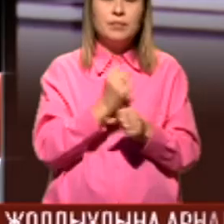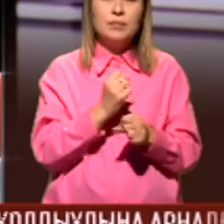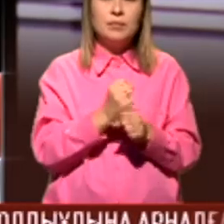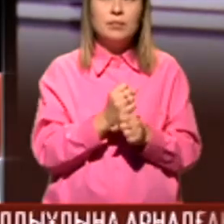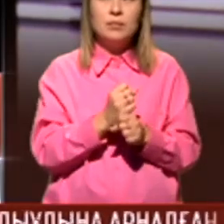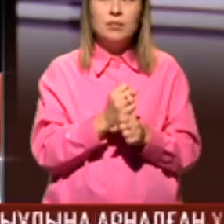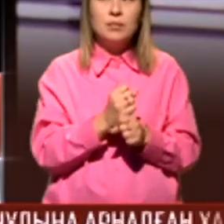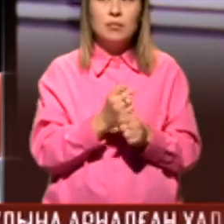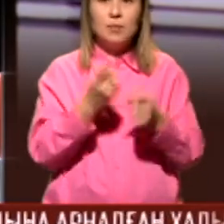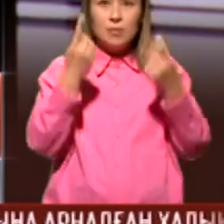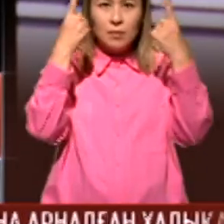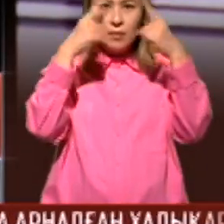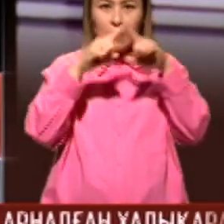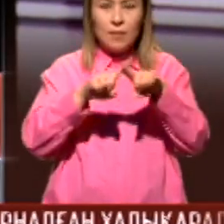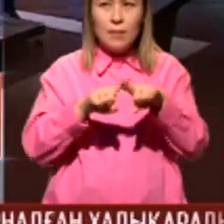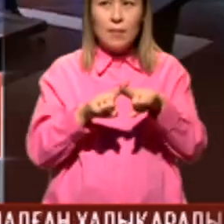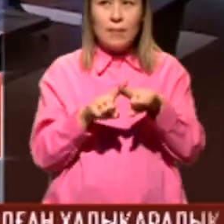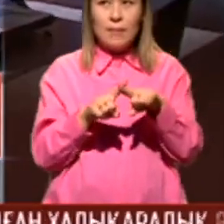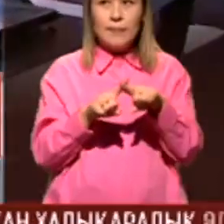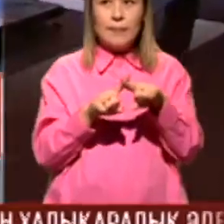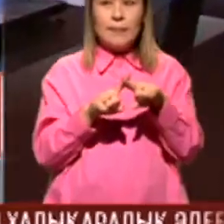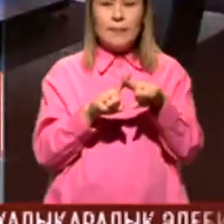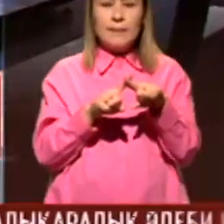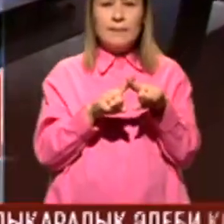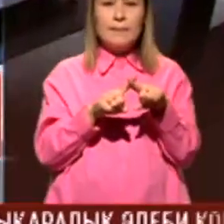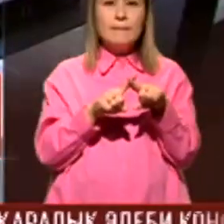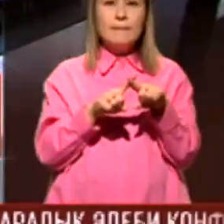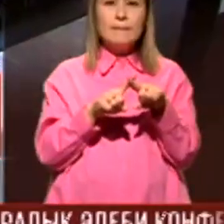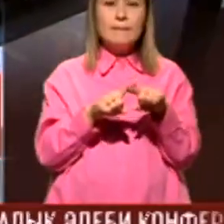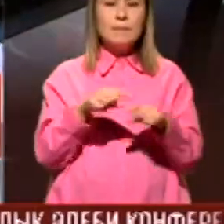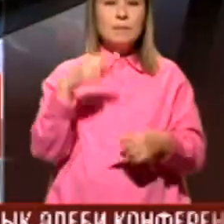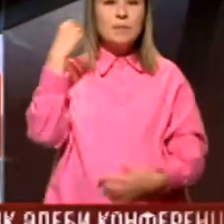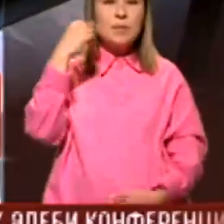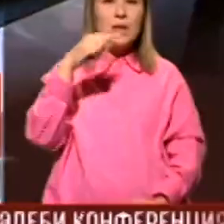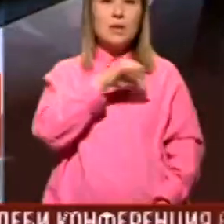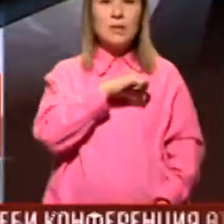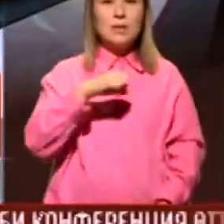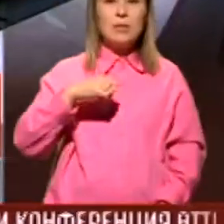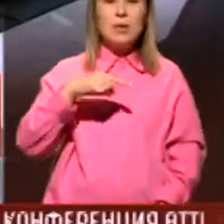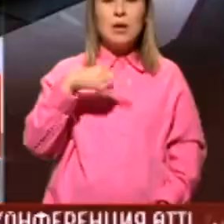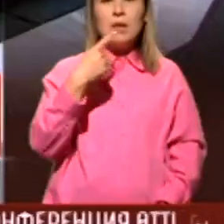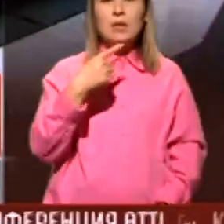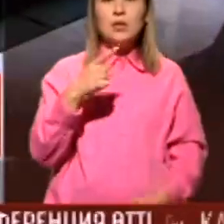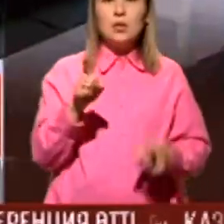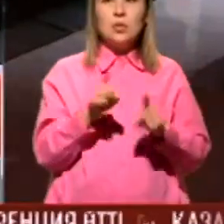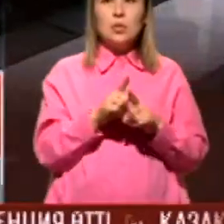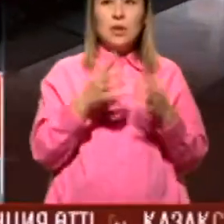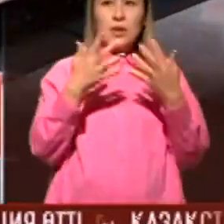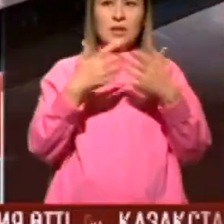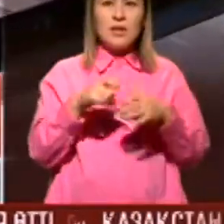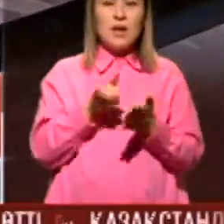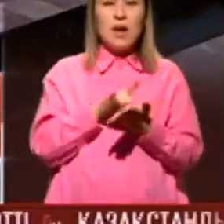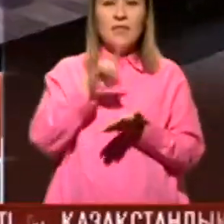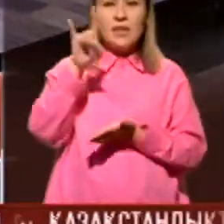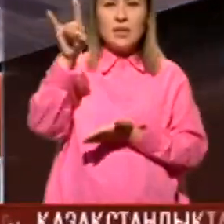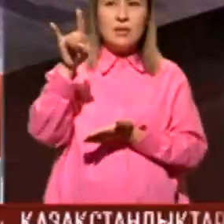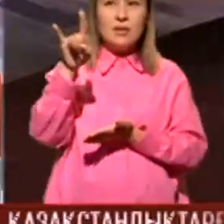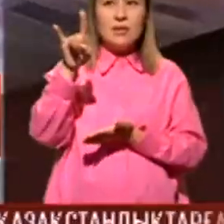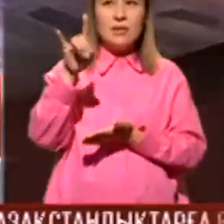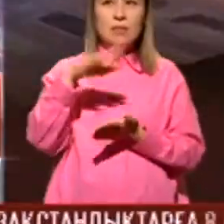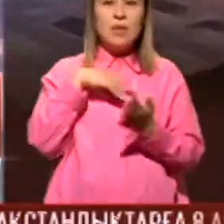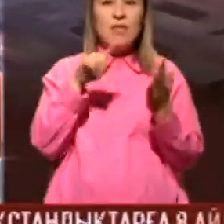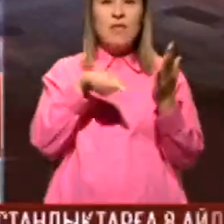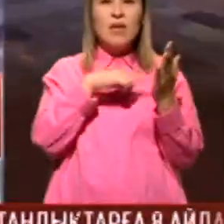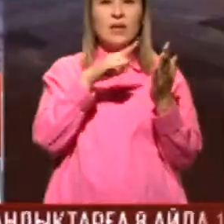деді. Технология бұл маңызды нәрсе. Президенттің өзі айтады, транспорттық авиация деп. Мен сосын сұрақ